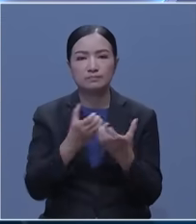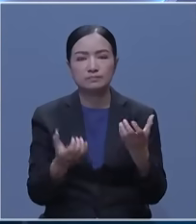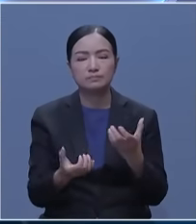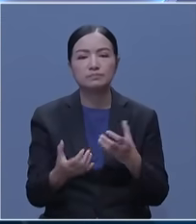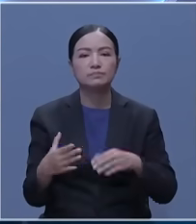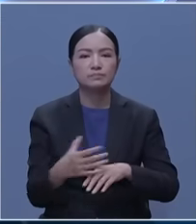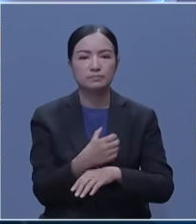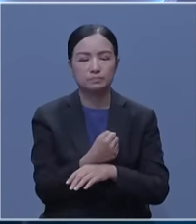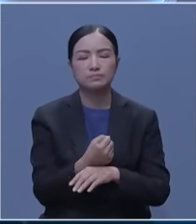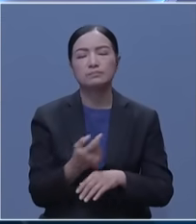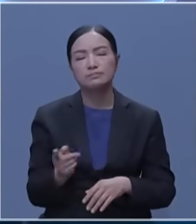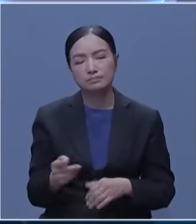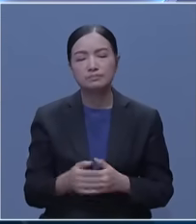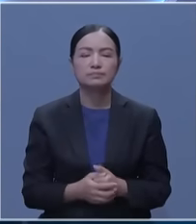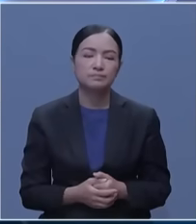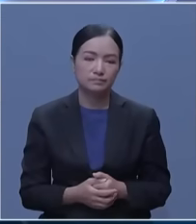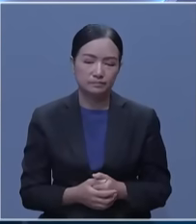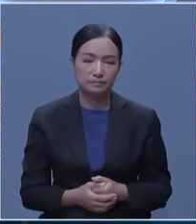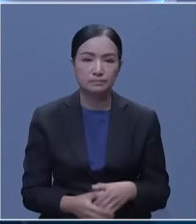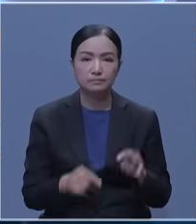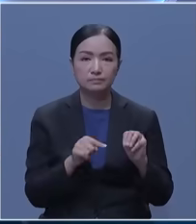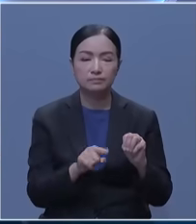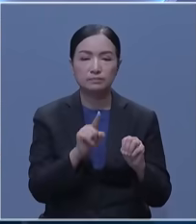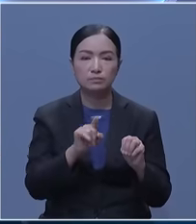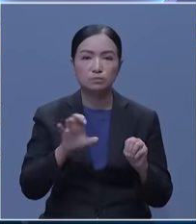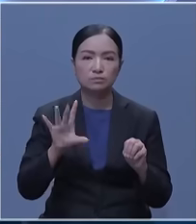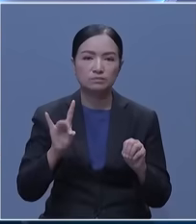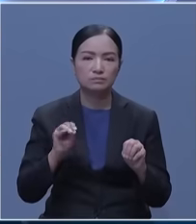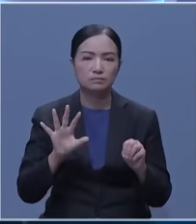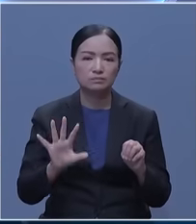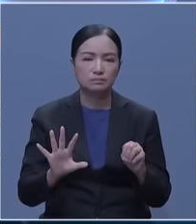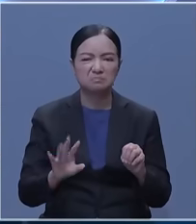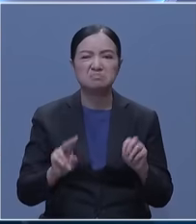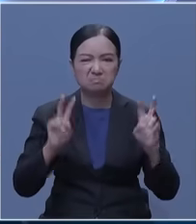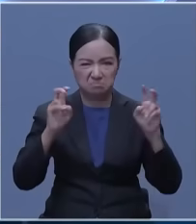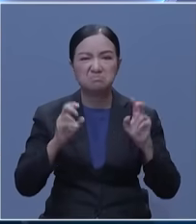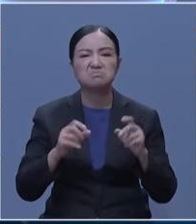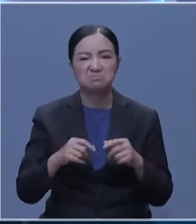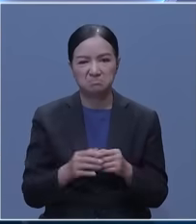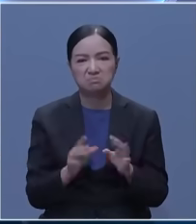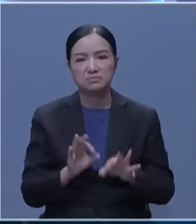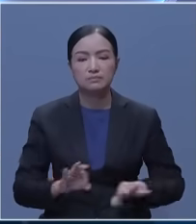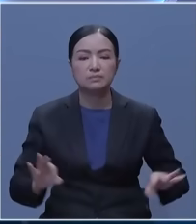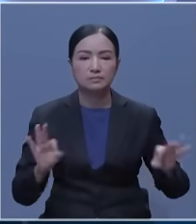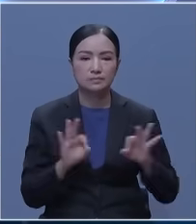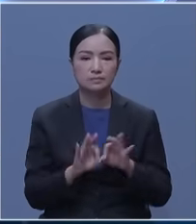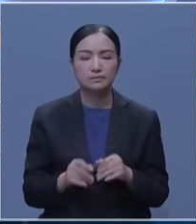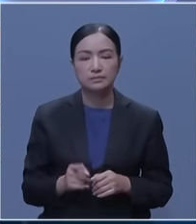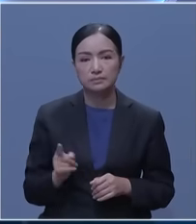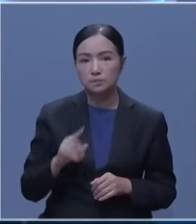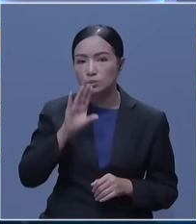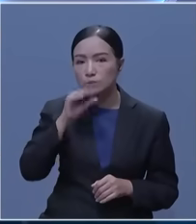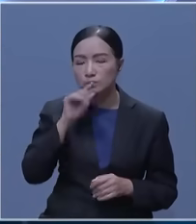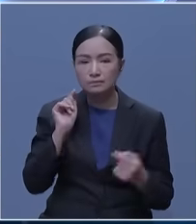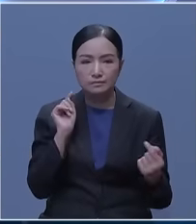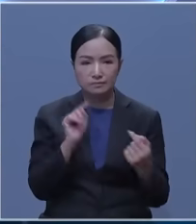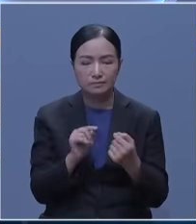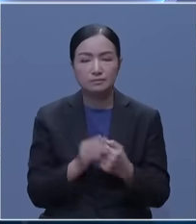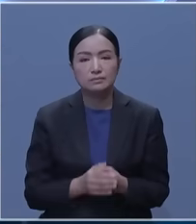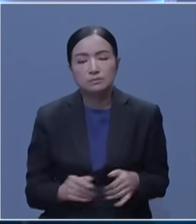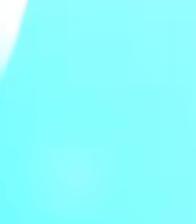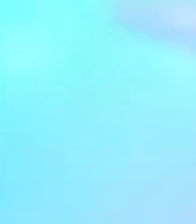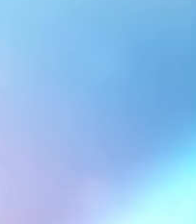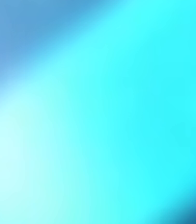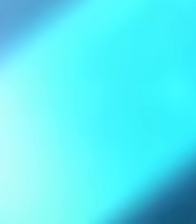การเมืองด้วย ใช่ซึ่งรัฐธรรมนูญมาตรา185นี่มันจะเป็นเรื่องใหญ่เลยนะคะ ครับ คุณวิโรจน์พูดถึงเรื่องนี้เช่นเดียวกันแต่เดี๋ยวมาฟัง